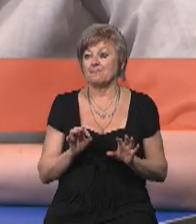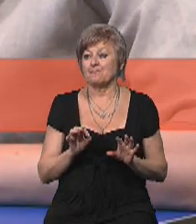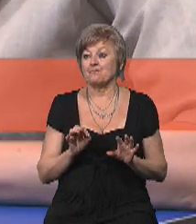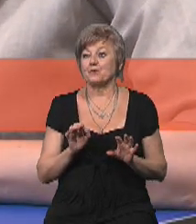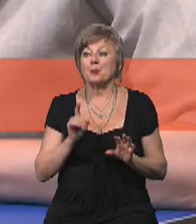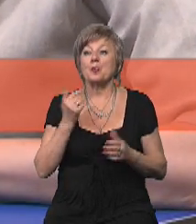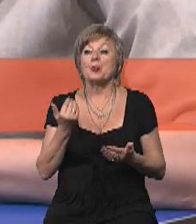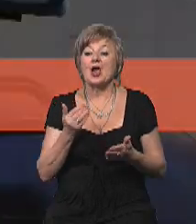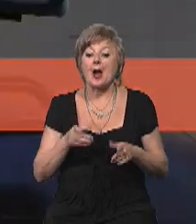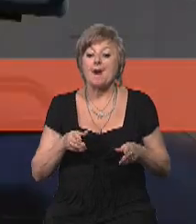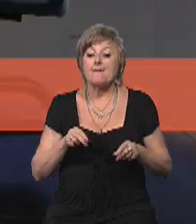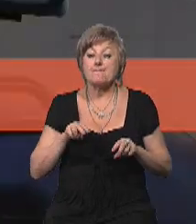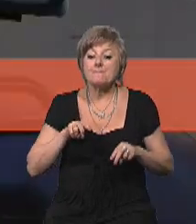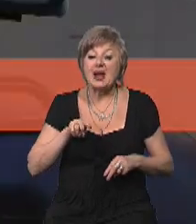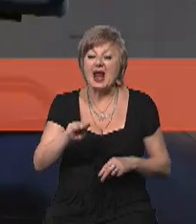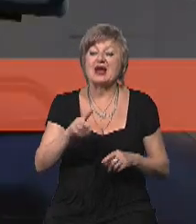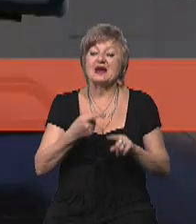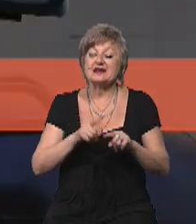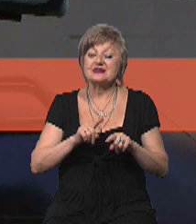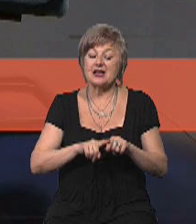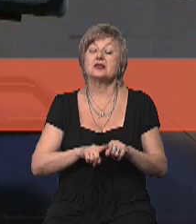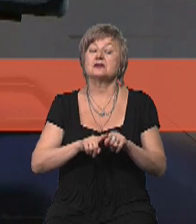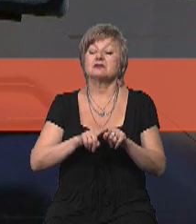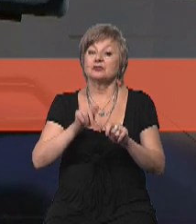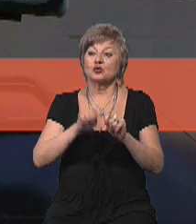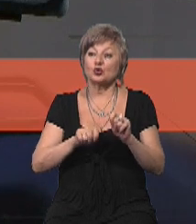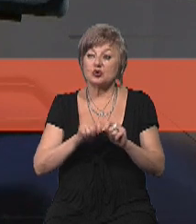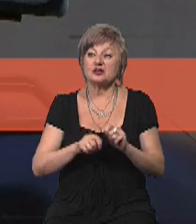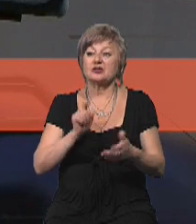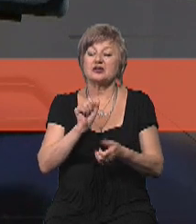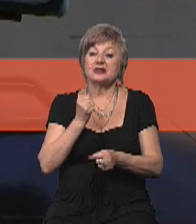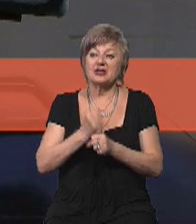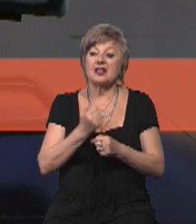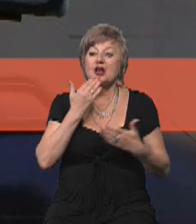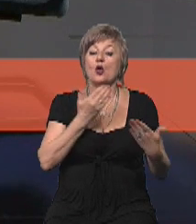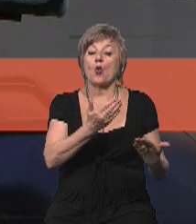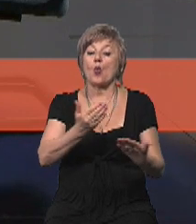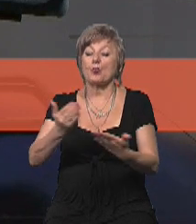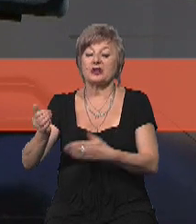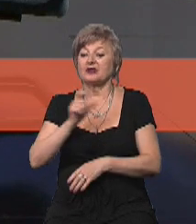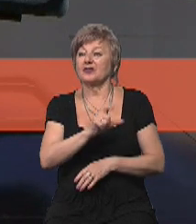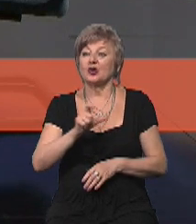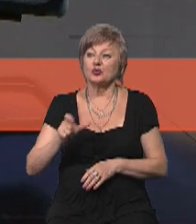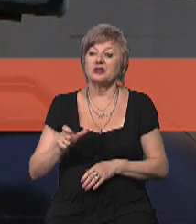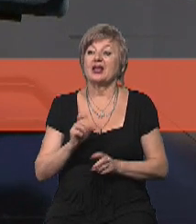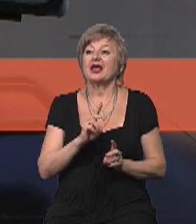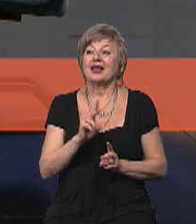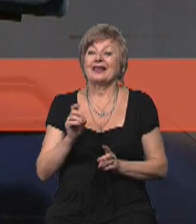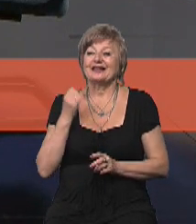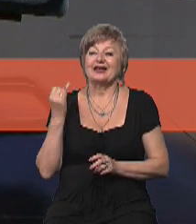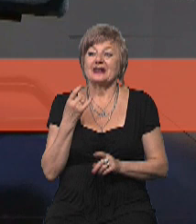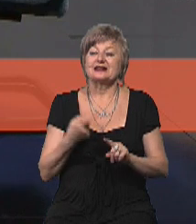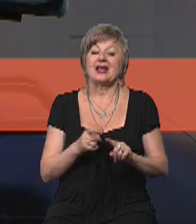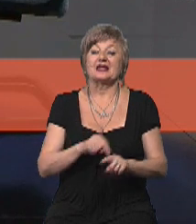нет. Паралельно з цим дослідженнями ми провели опитування серед людей, які цікавляться